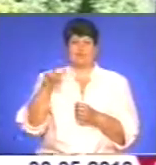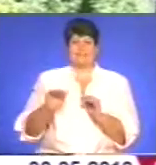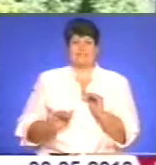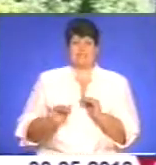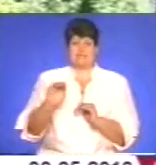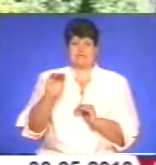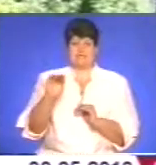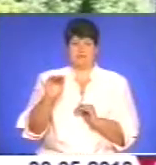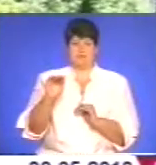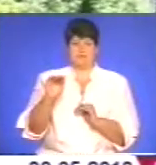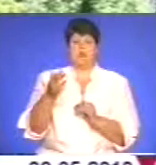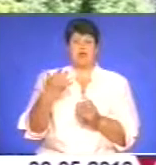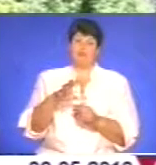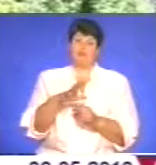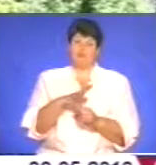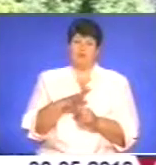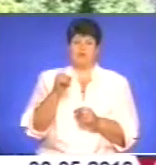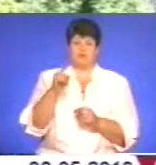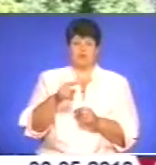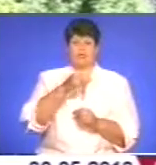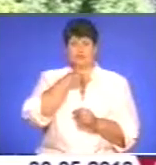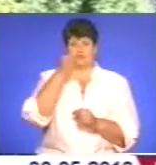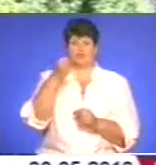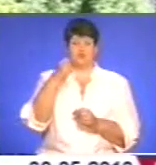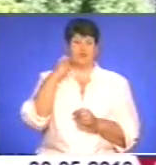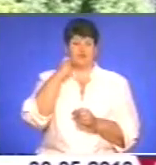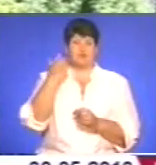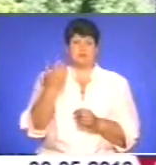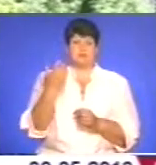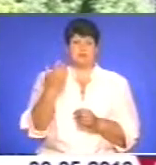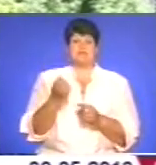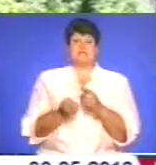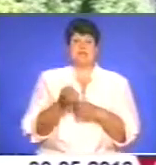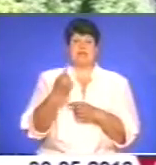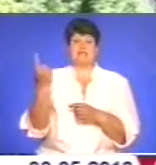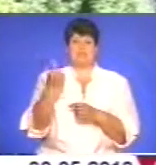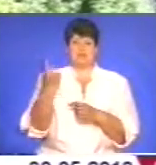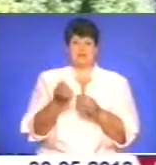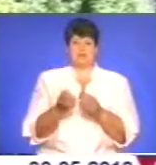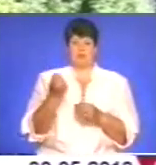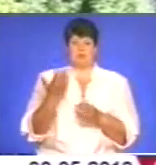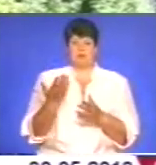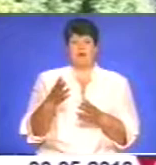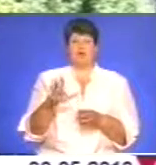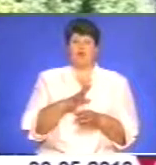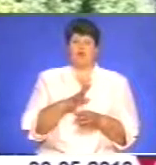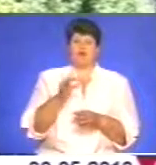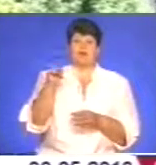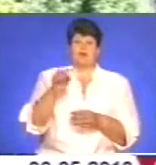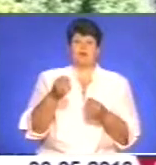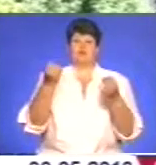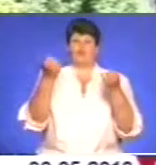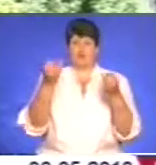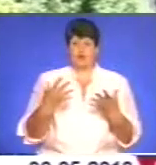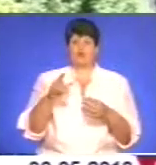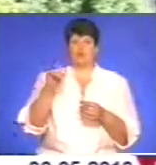дитинства. Але буває таке, що і в зрілому віці з'являються перші прояви. Інколи буває таке, що просто людина